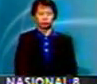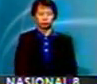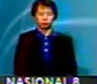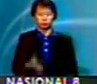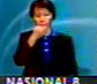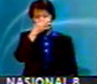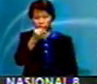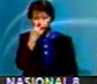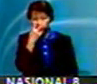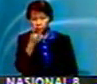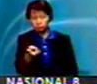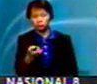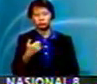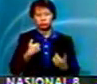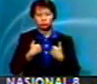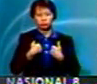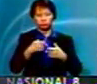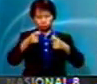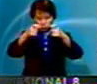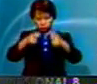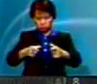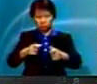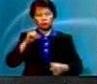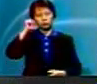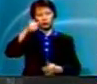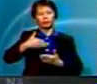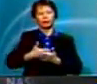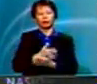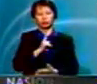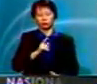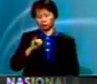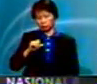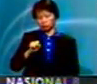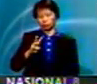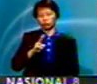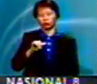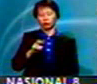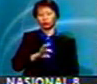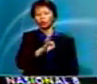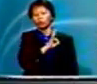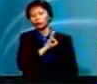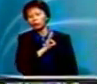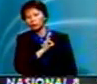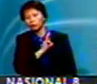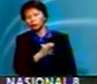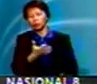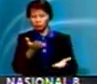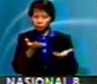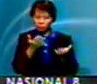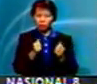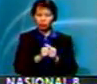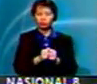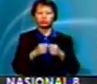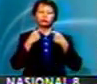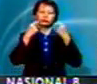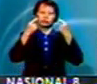Terdorong untuk melihat sendiri kewujudan Kaabah, seorang saudara baru, Iswadi Tan Abdullah, amat teruja apabila hajatnya itu